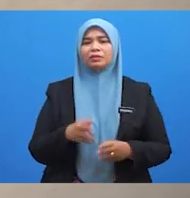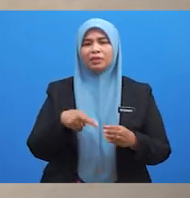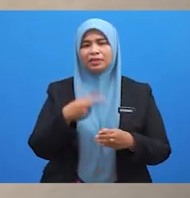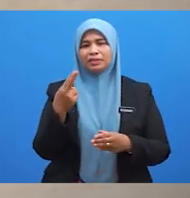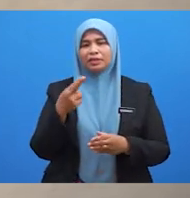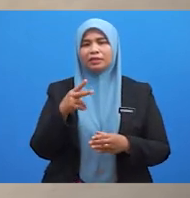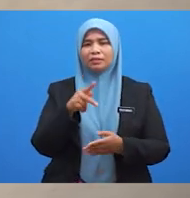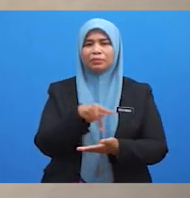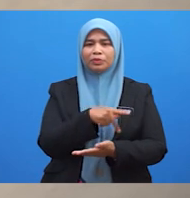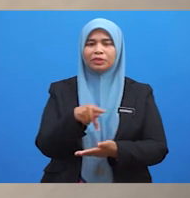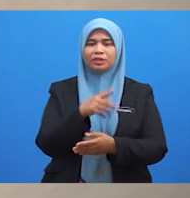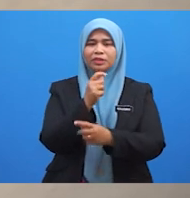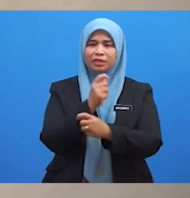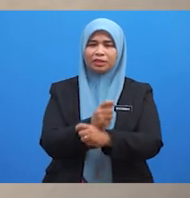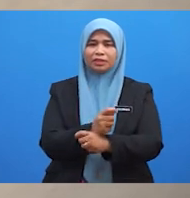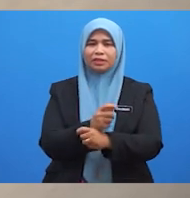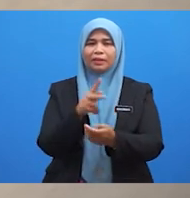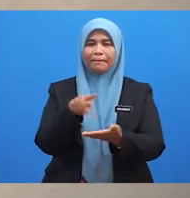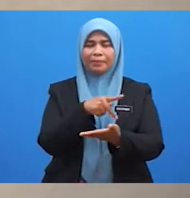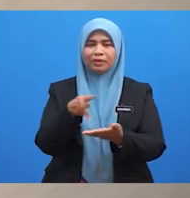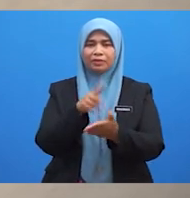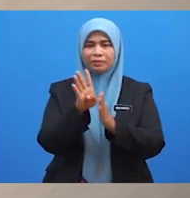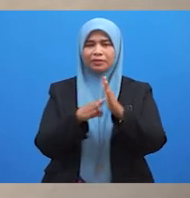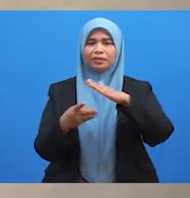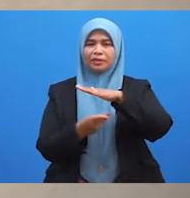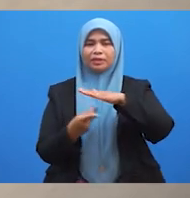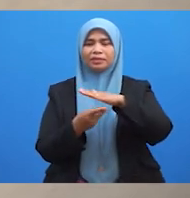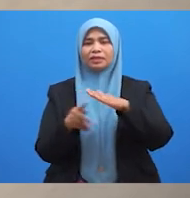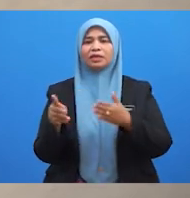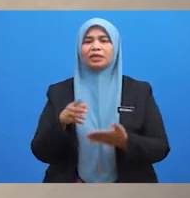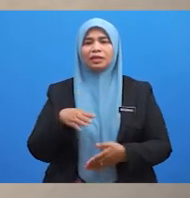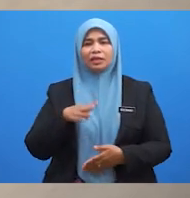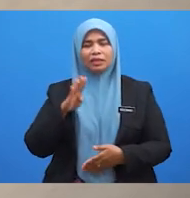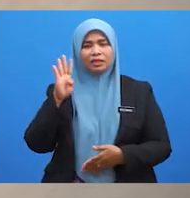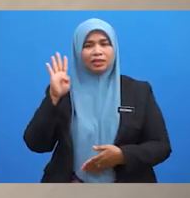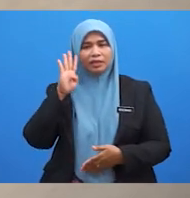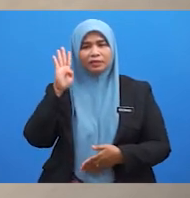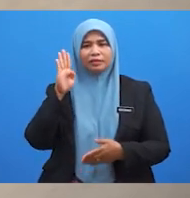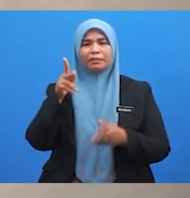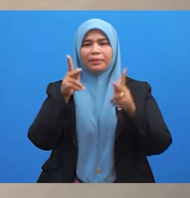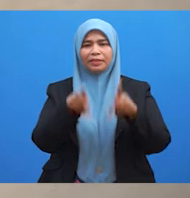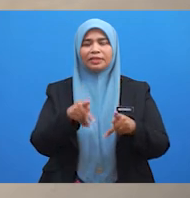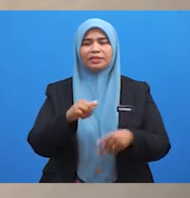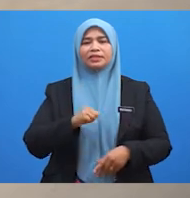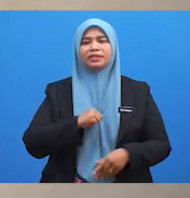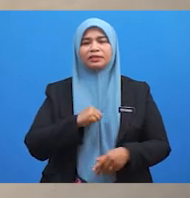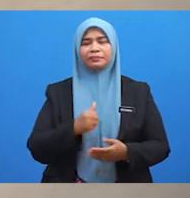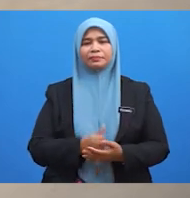Menghasilkan puisi tradisional pantun berdasarkan kreativiti pelajar sendiri.